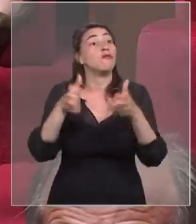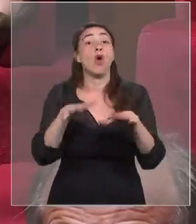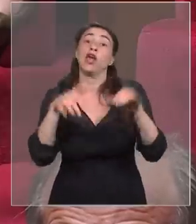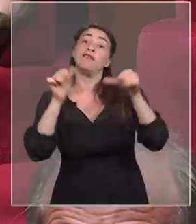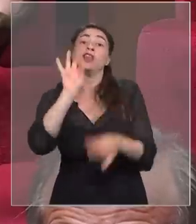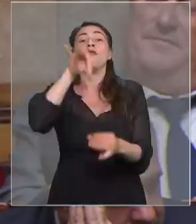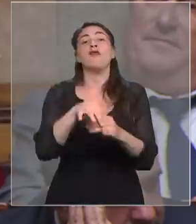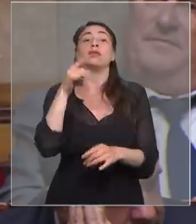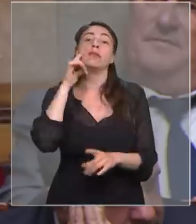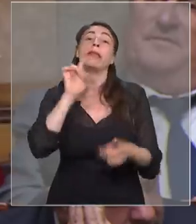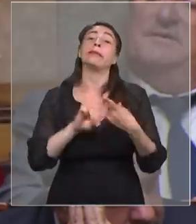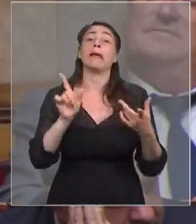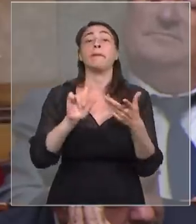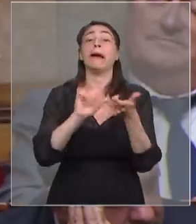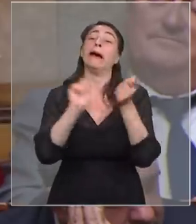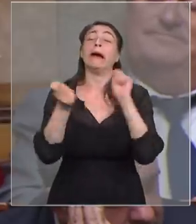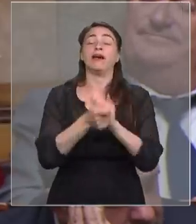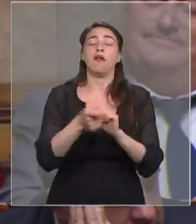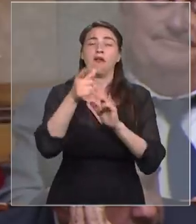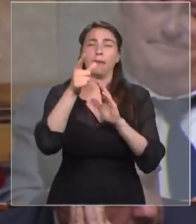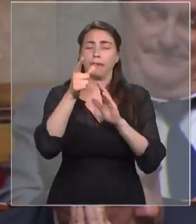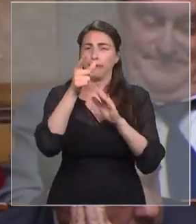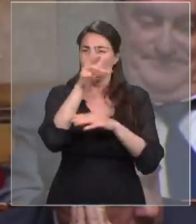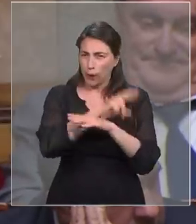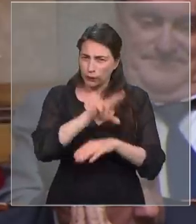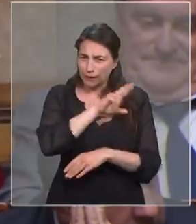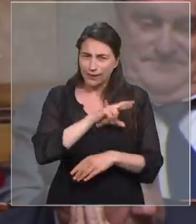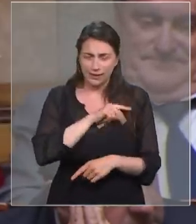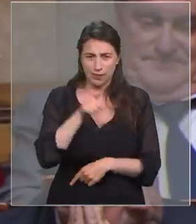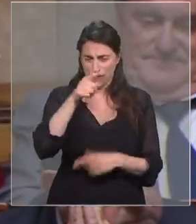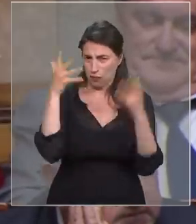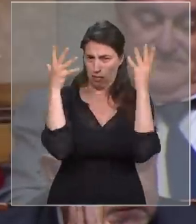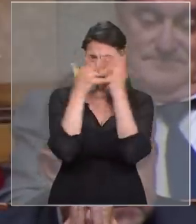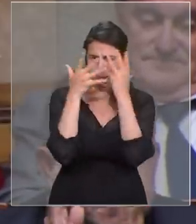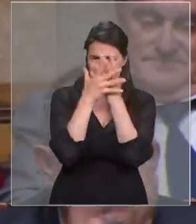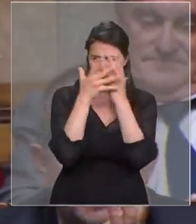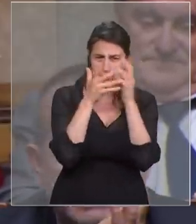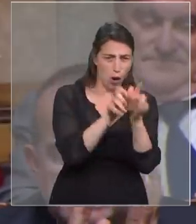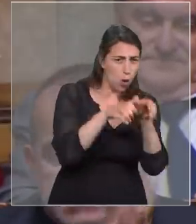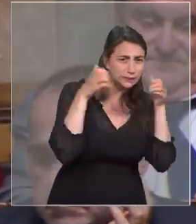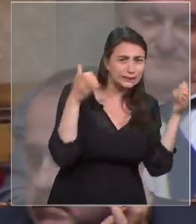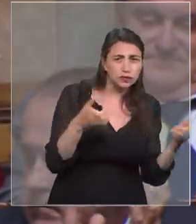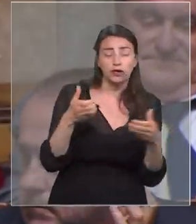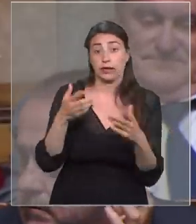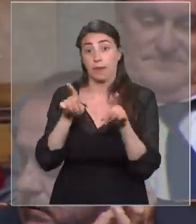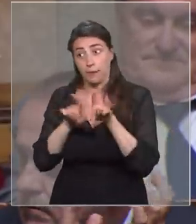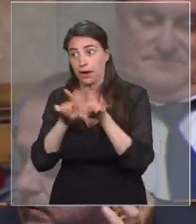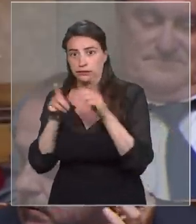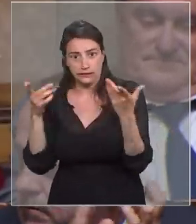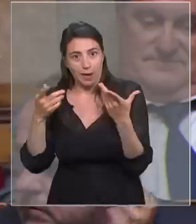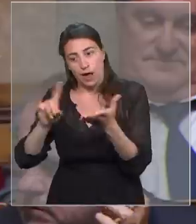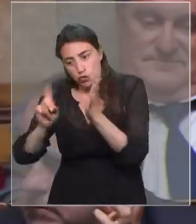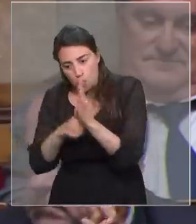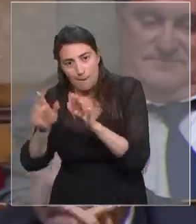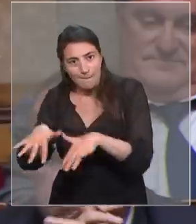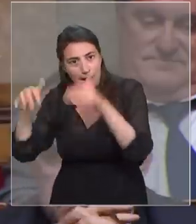des retraites en confondant créativité constitutionnelle et mise en danger des droits du Parlement ? Où en êtes-vous de